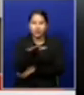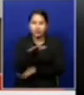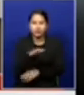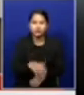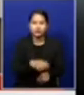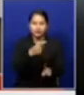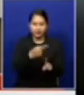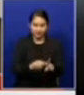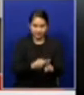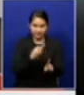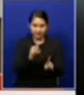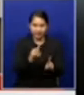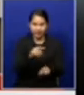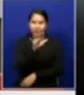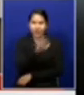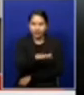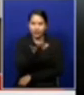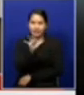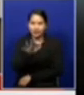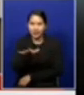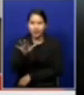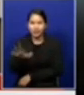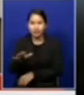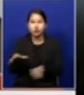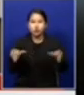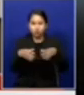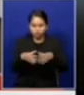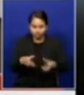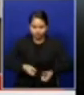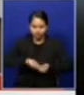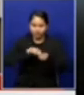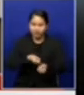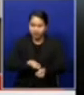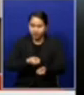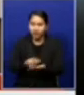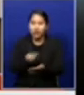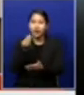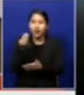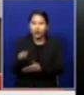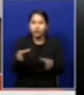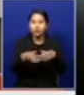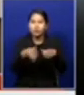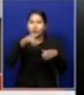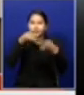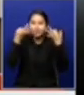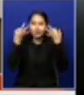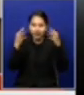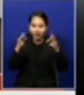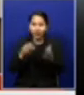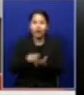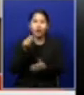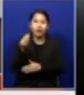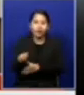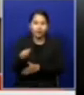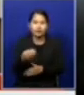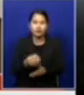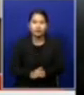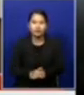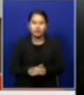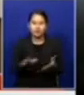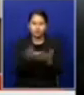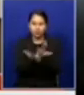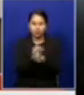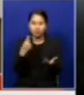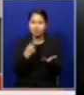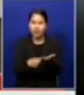3งวดแล้วก็ให้กลุ่มเกษตรกรแล้วก็ไปให้กลุ่มงานอิสระแล้วก็พวกประกันตนในสังคมแล้วก็กลุ่มค